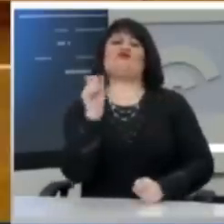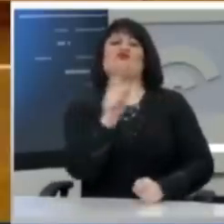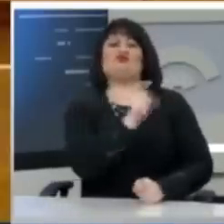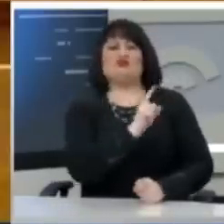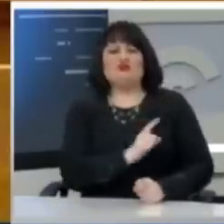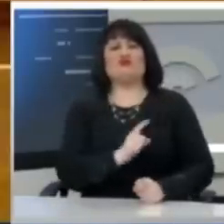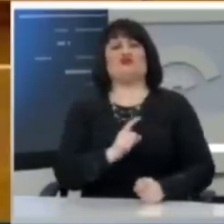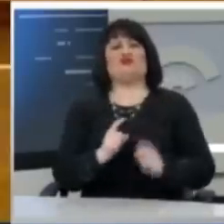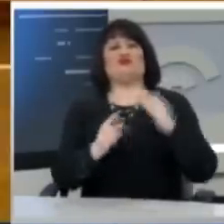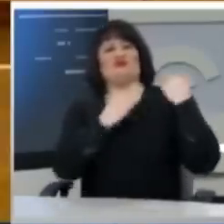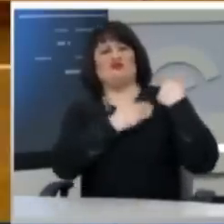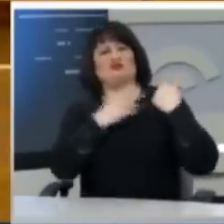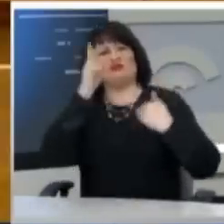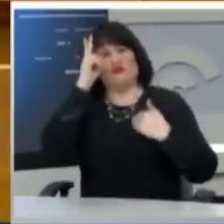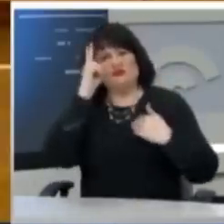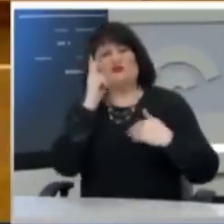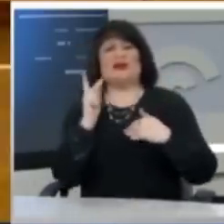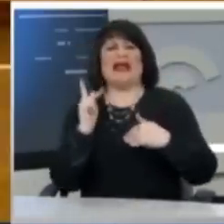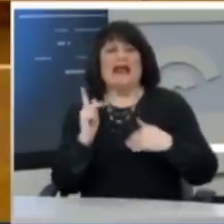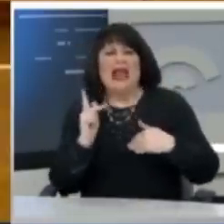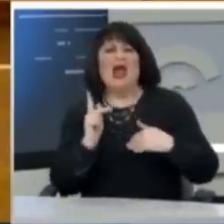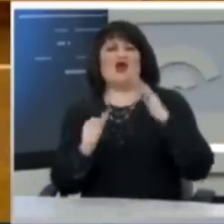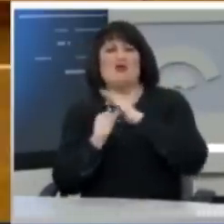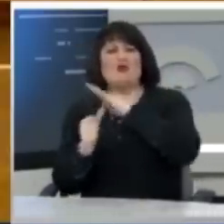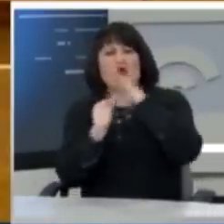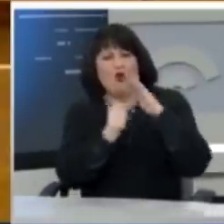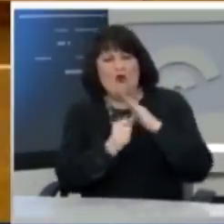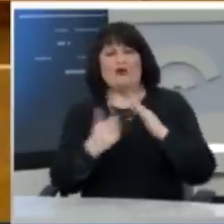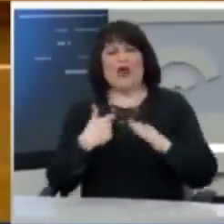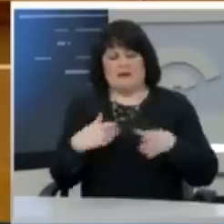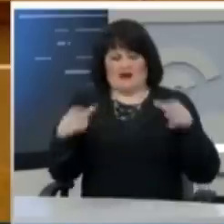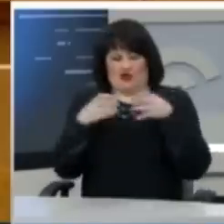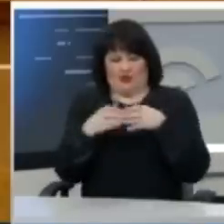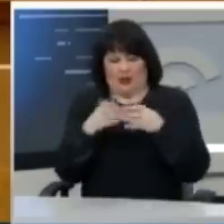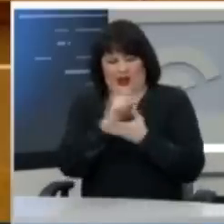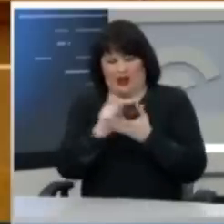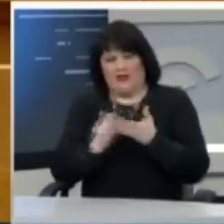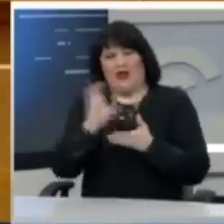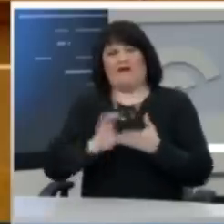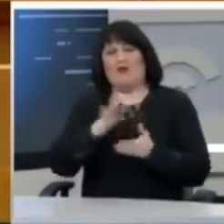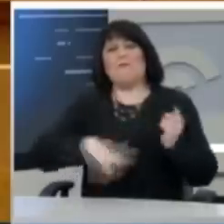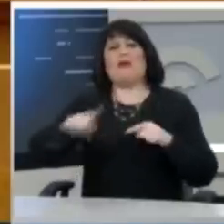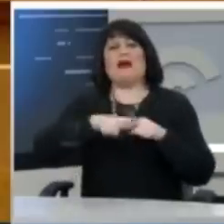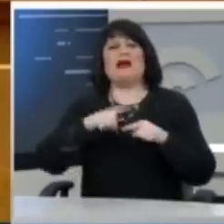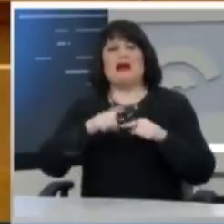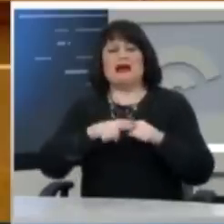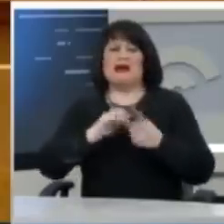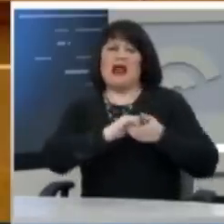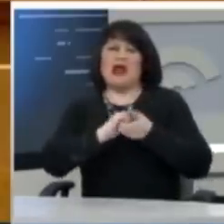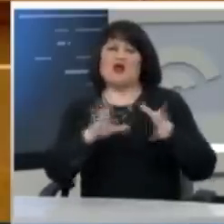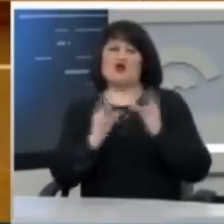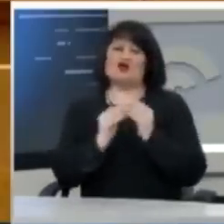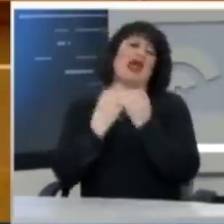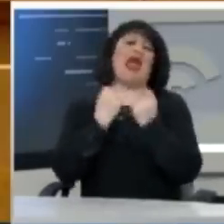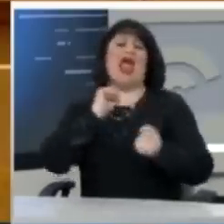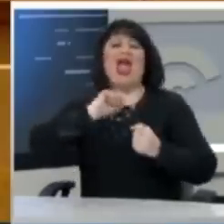τους Καγκελαρίους της Γερμανίας, με κοινή επιστολή της Ευρωκοινοβουλευτικής Ομάδας και της Πανελλήνιας Ένωσης Αγωνιστών Εθνικής